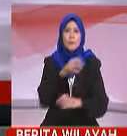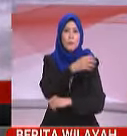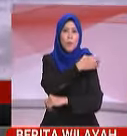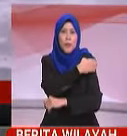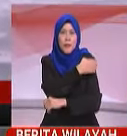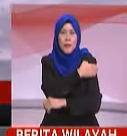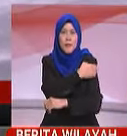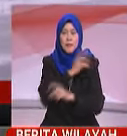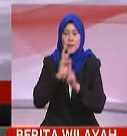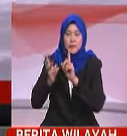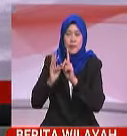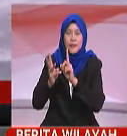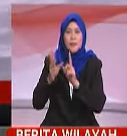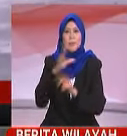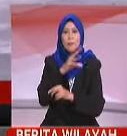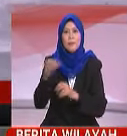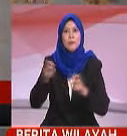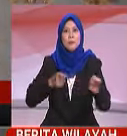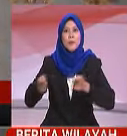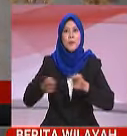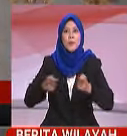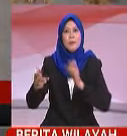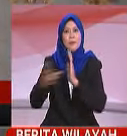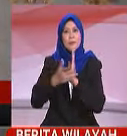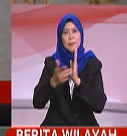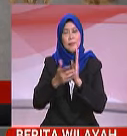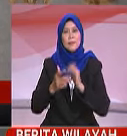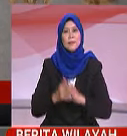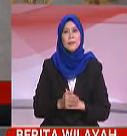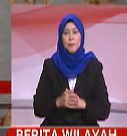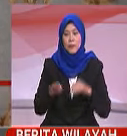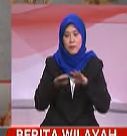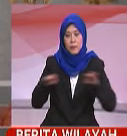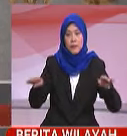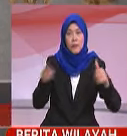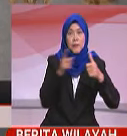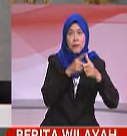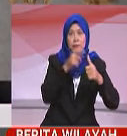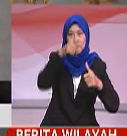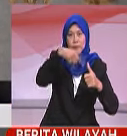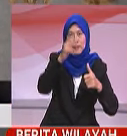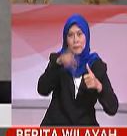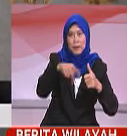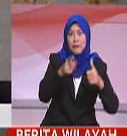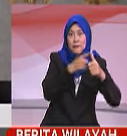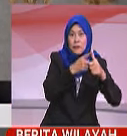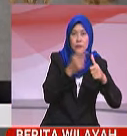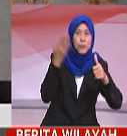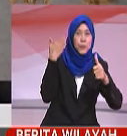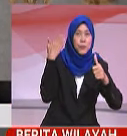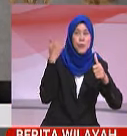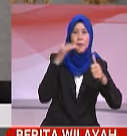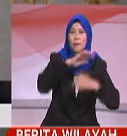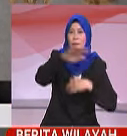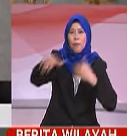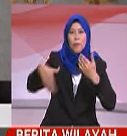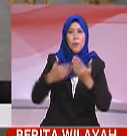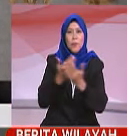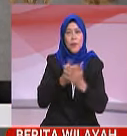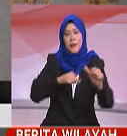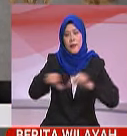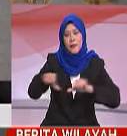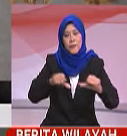penguatkuasaan kebajikan serta pengurusan teknikal atau saat bersama Taufik FB yang pertama memang seluruh and